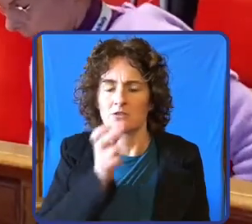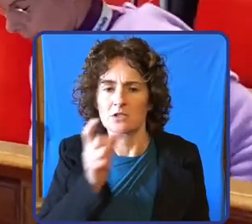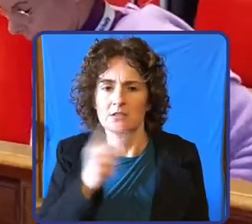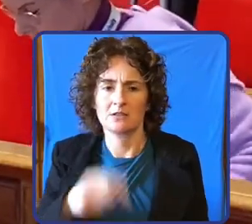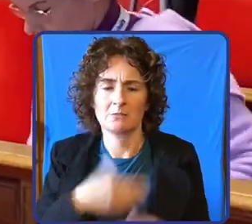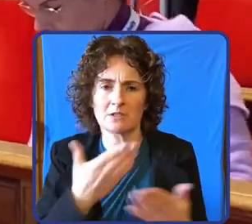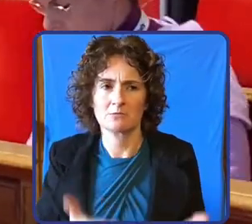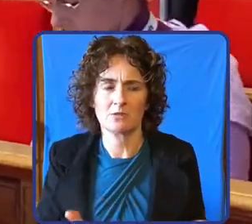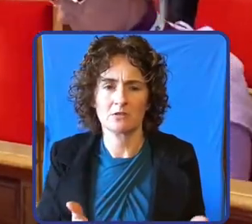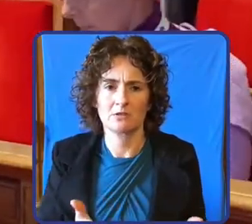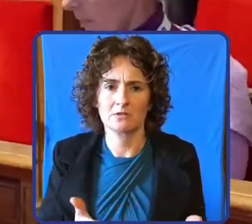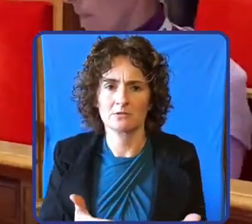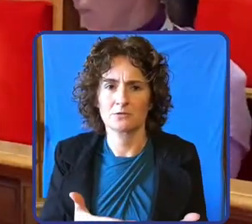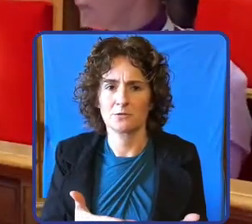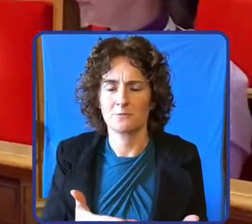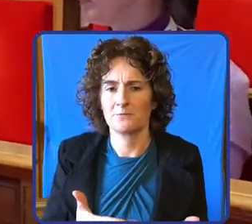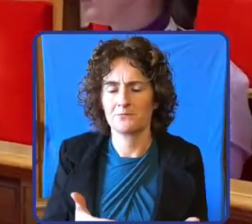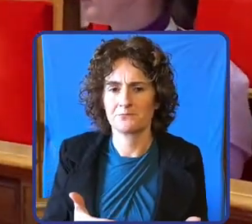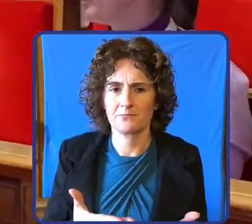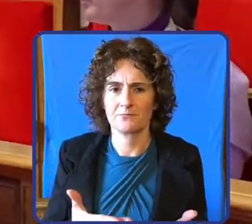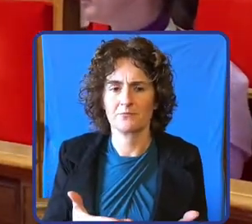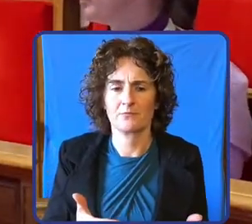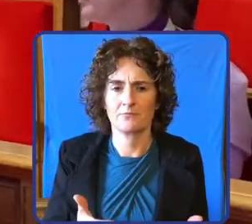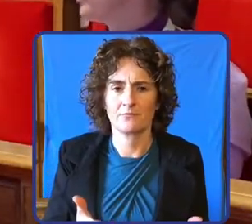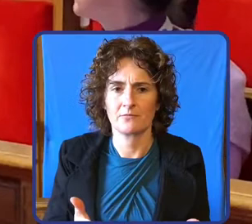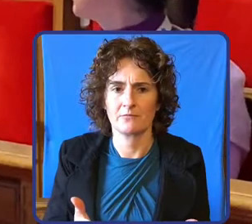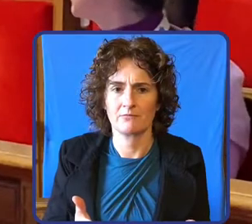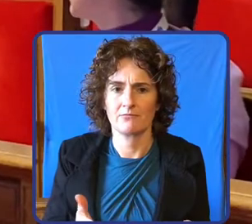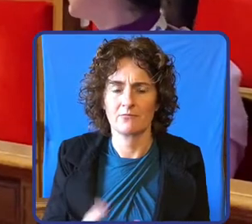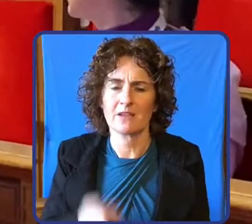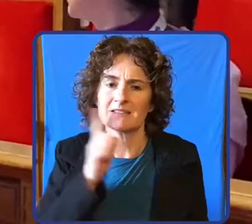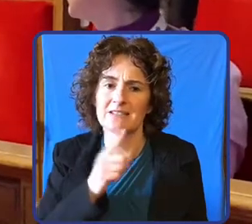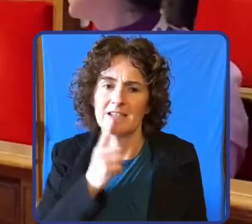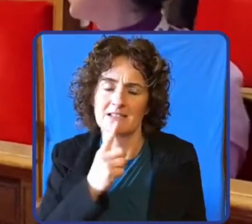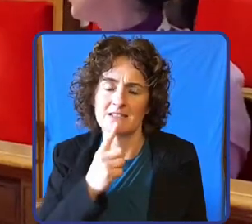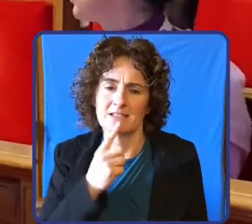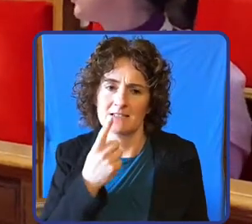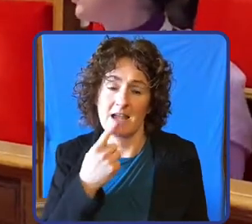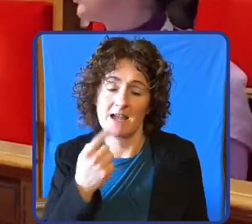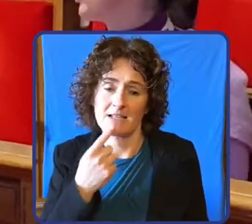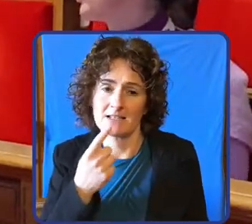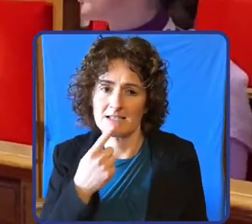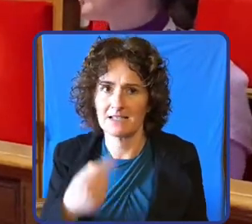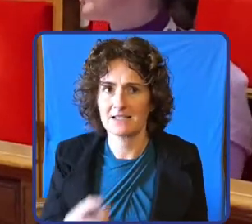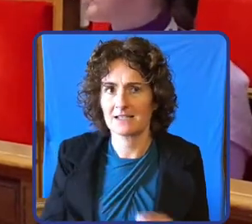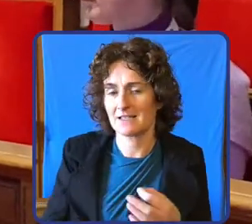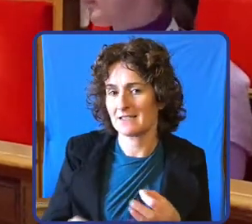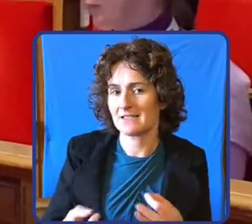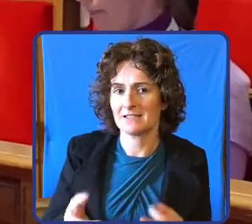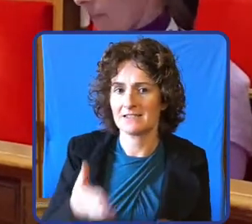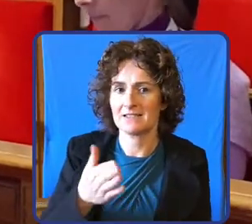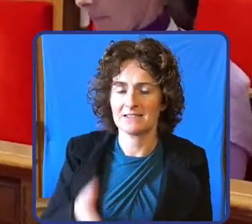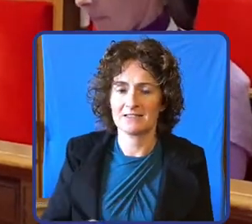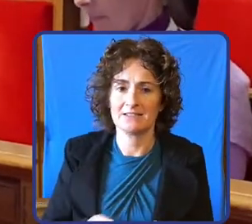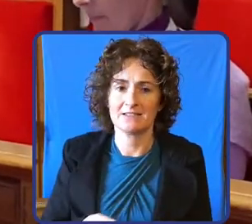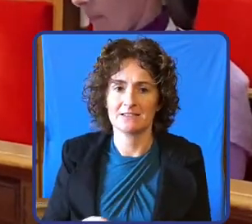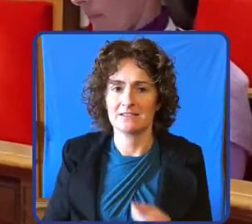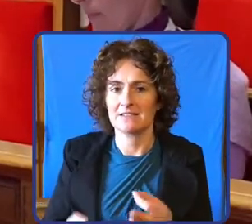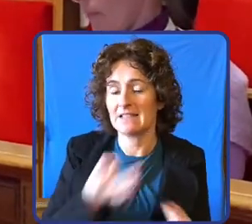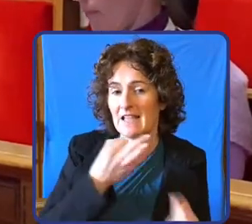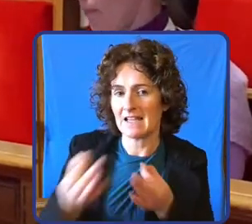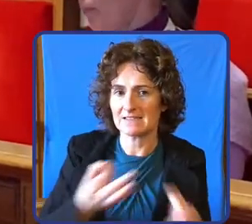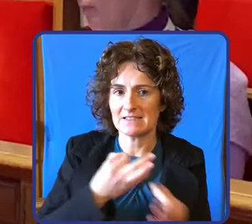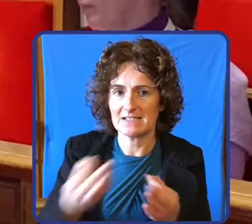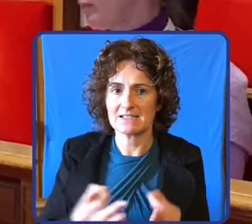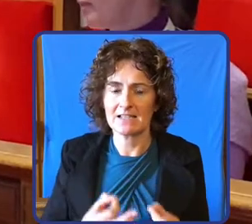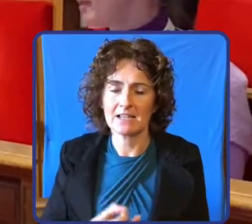Ez azért nagyon tetszik, hogy megint kérdeznek, hogy mondjak valamit, szóljak hozzá személyesen, és akkor itt bejön az asszonykórus, és akkor elkezd hőbörögni, hogy megszólalok. Tehát